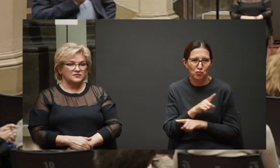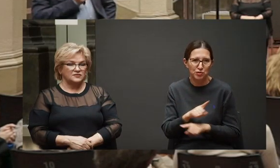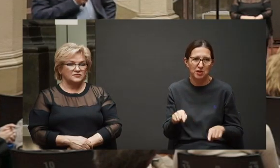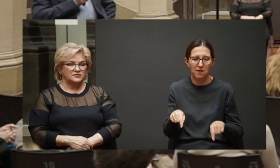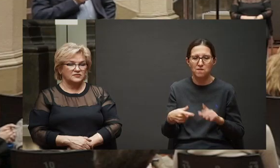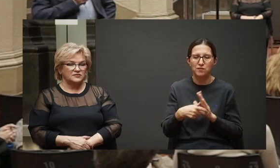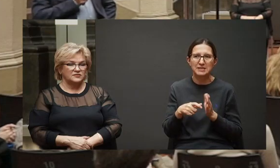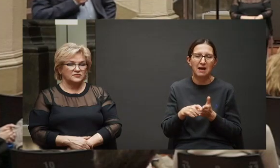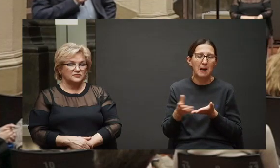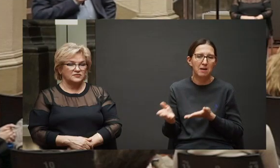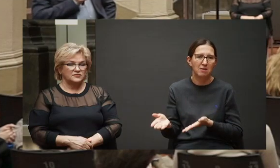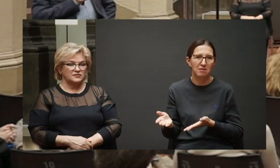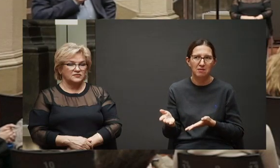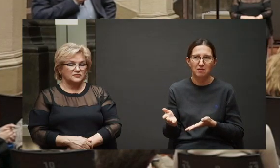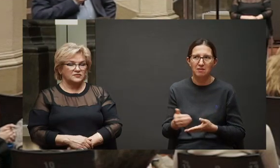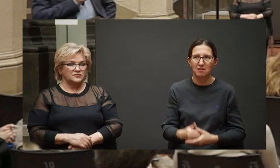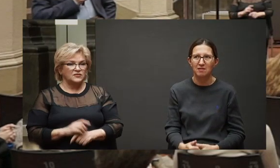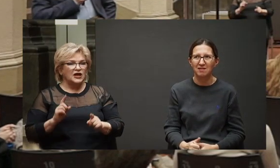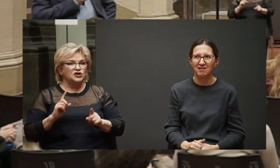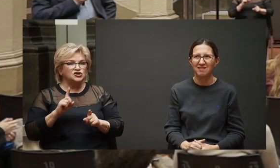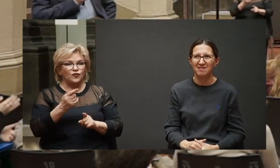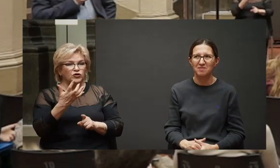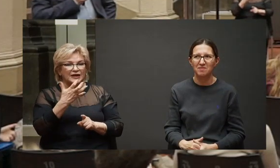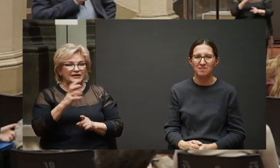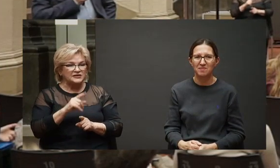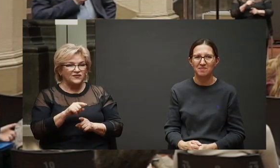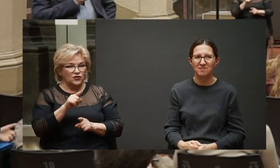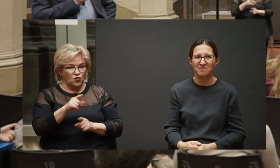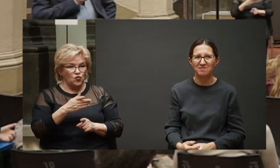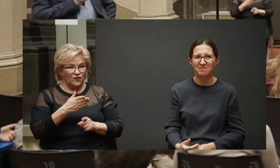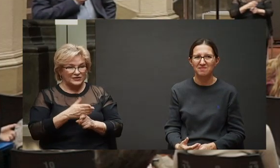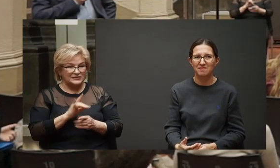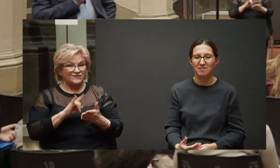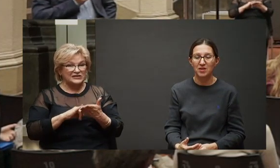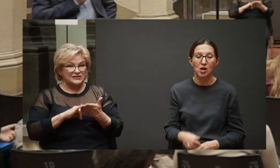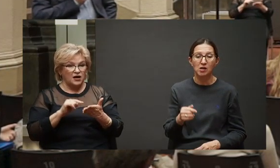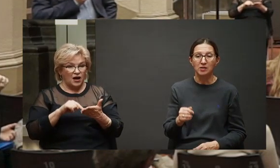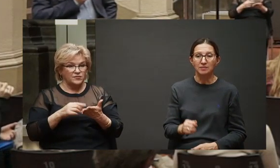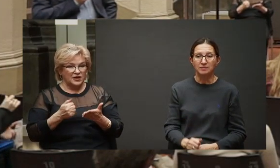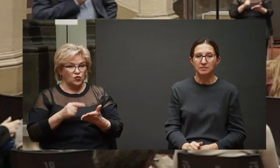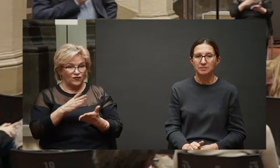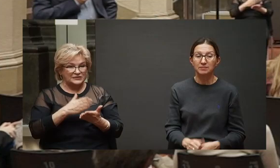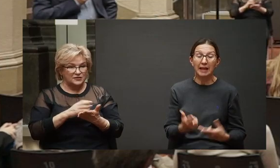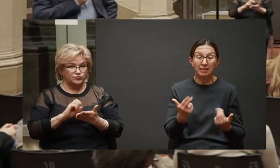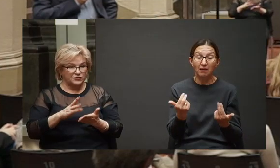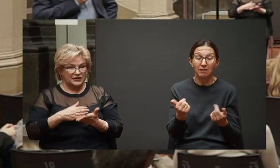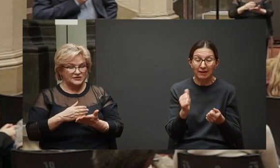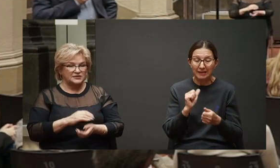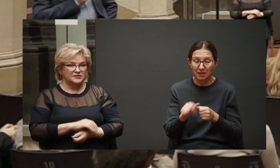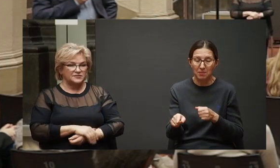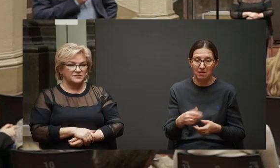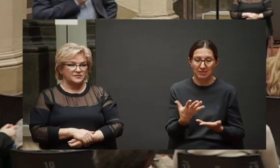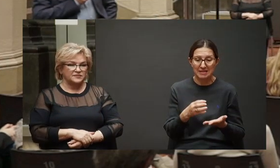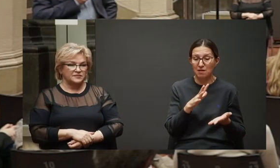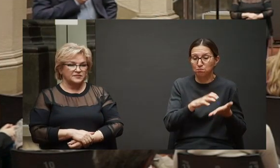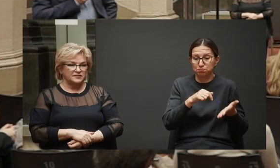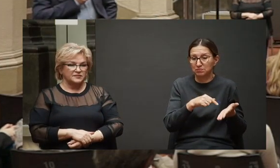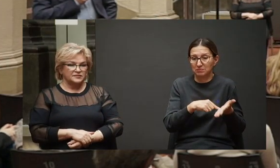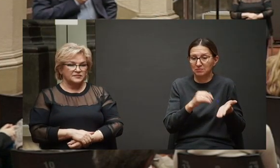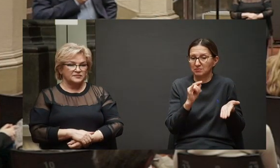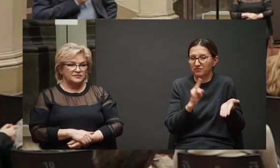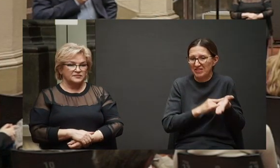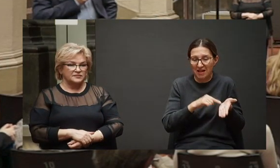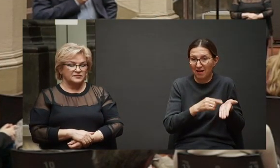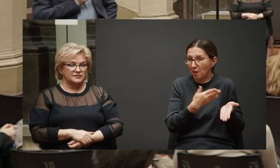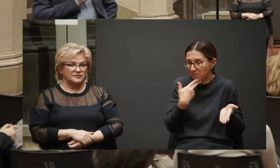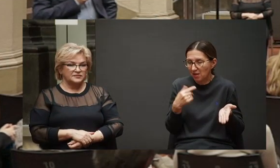зале... То, чего не сфотографировано в инстаграмчик, не существует, да? Да. Вот мне кажется, что это очень искусственно, и